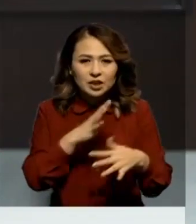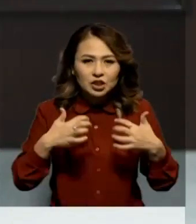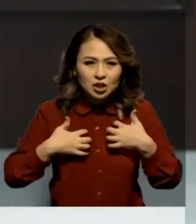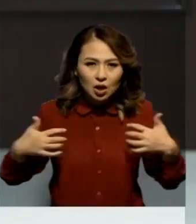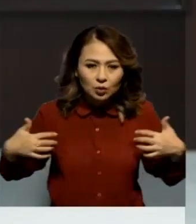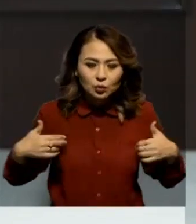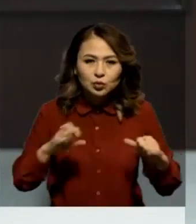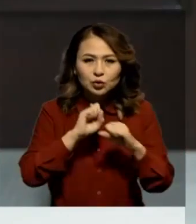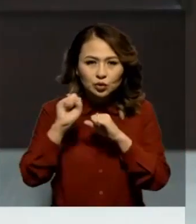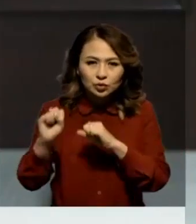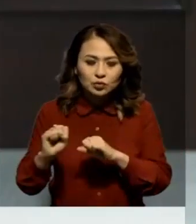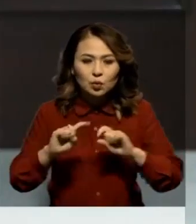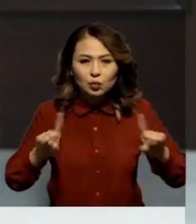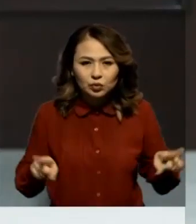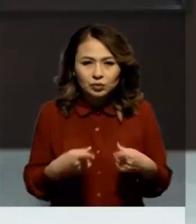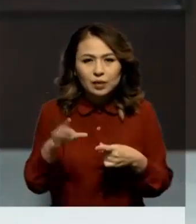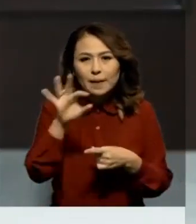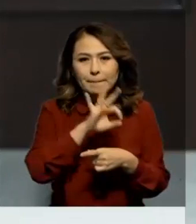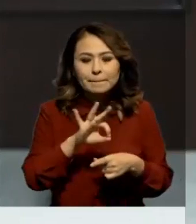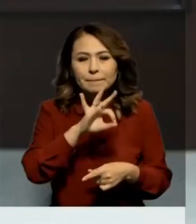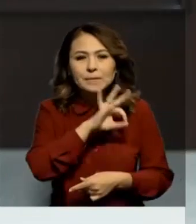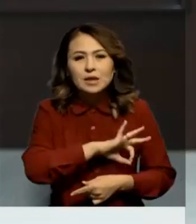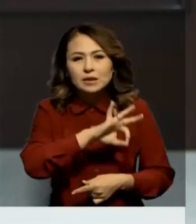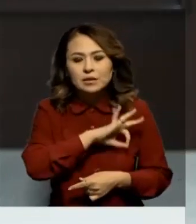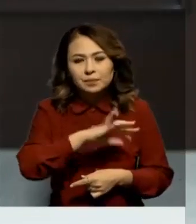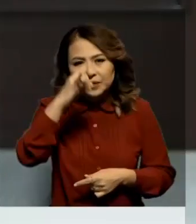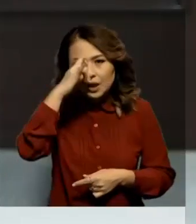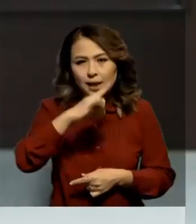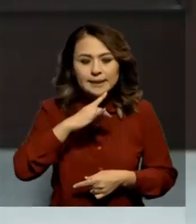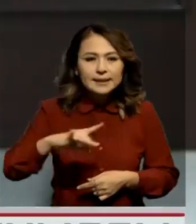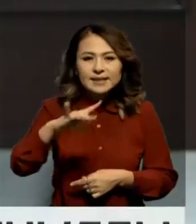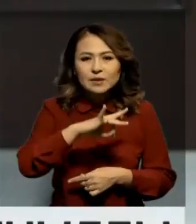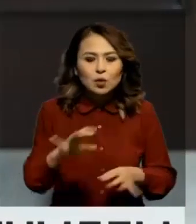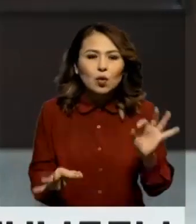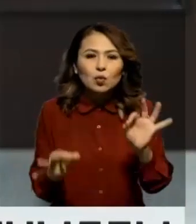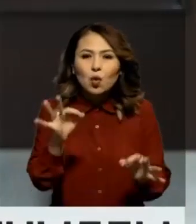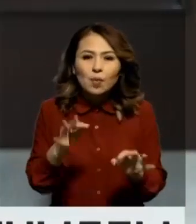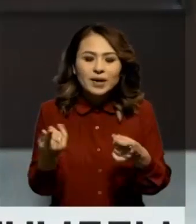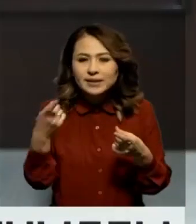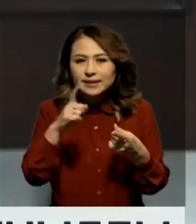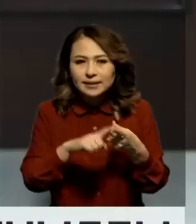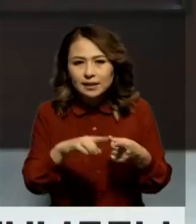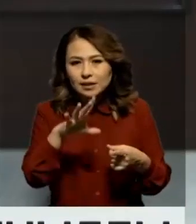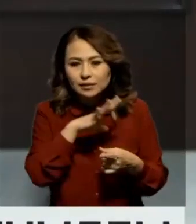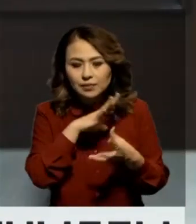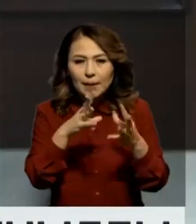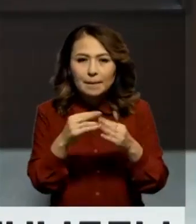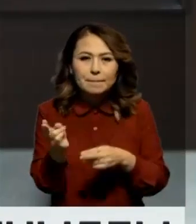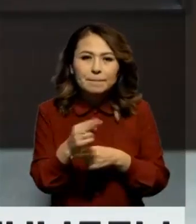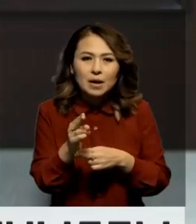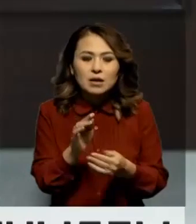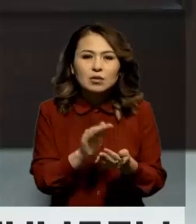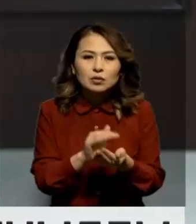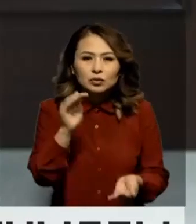дүниесін қорғау, өсімін молайту және пайдалану туралы Қазақстан Республикасы заңы нормаларына сәйкес тәжірибелік балық өсіру